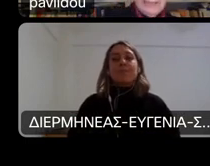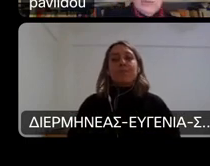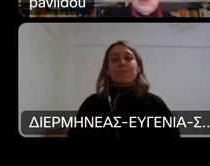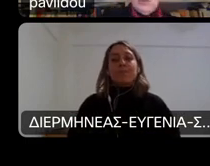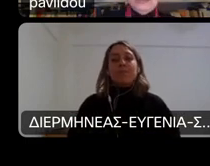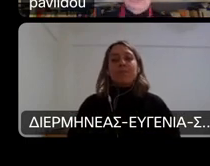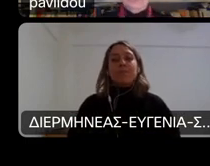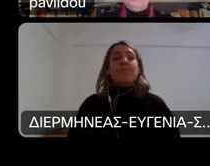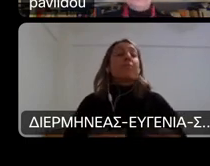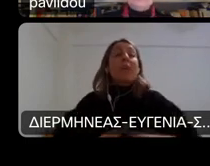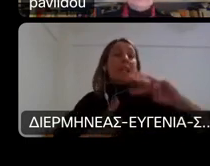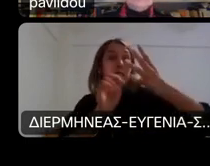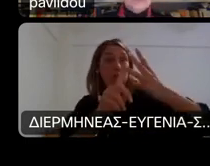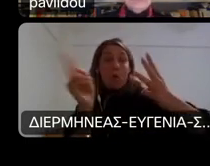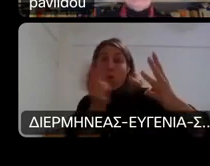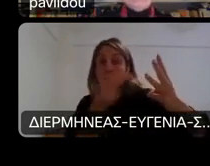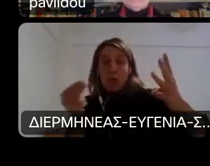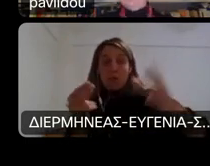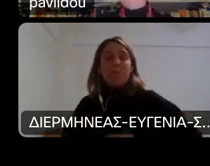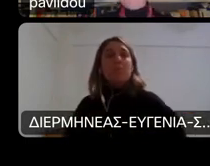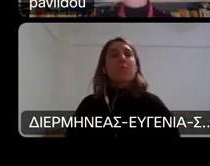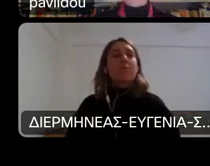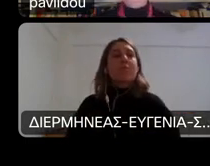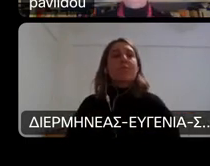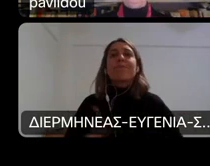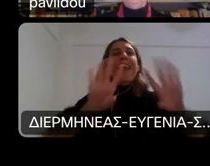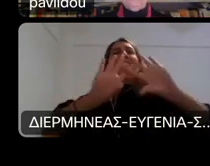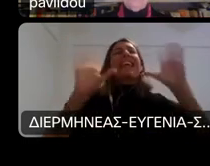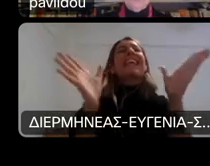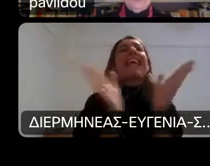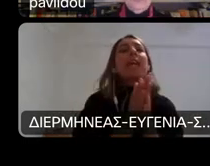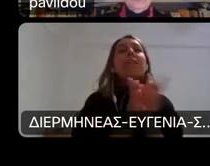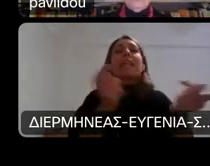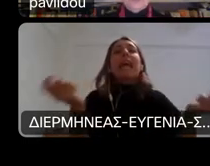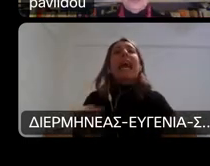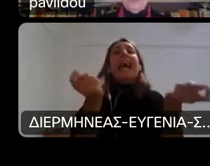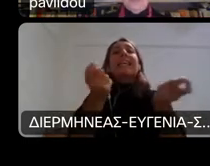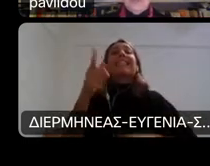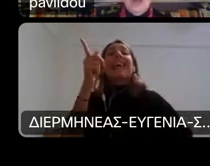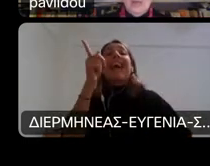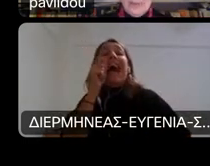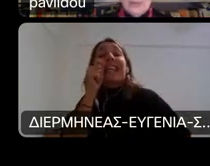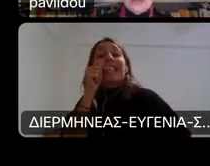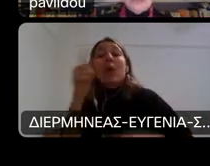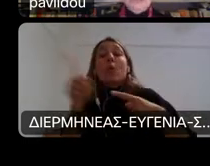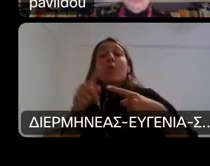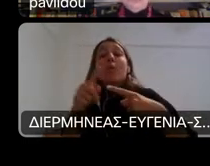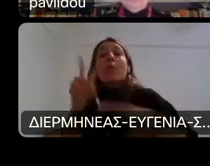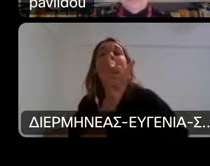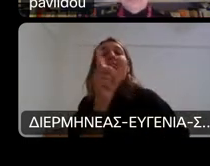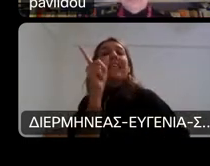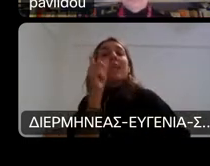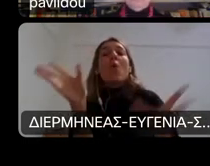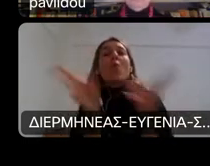Τρίτο ζήτημα είναι τι κάνουμε με τη γενικευτική χρήση του αρσενικού. Παίρνοντας υπόψη